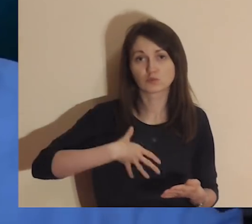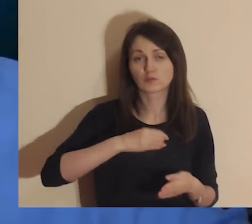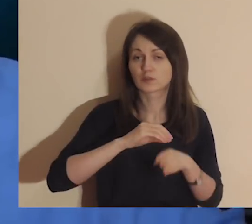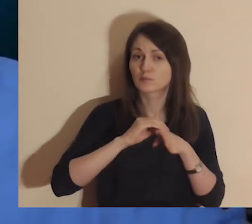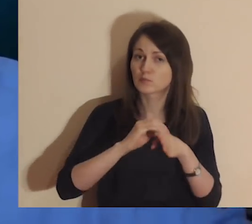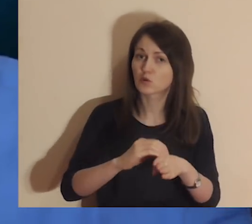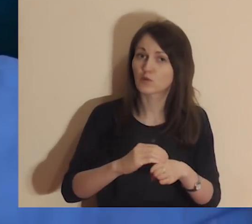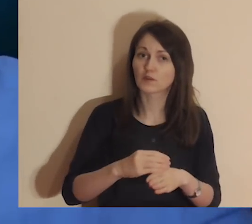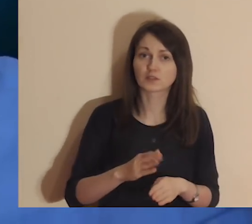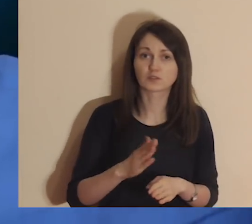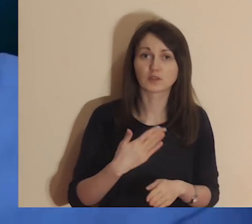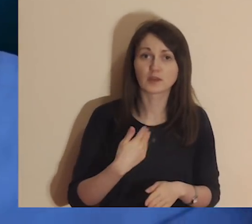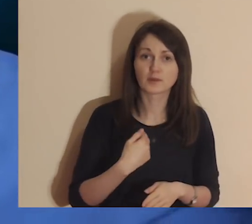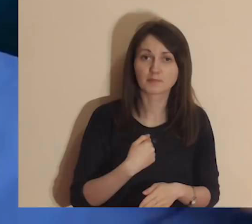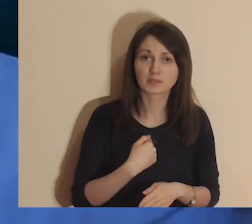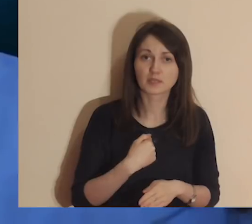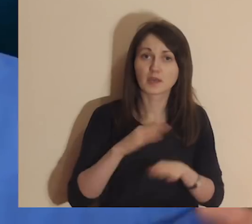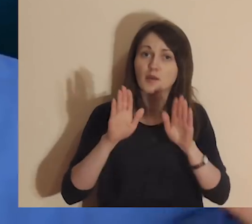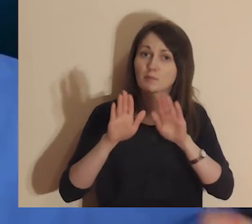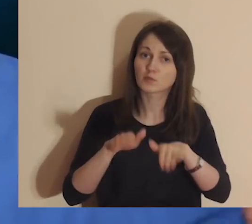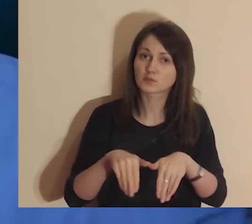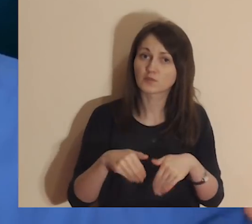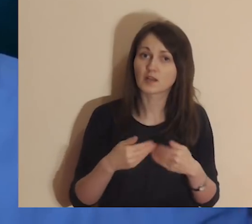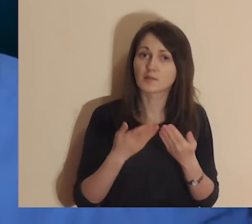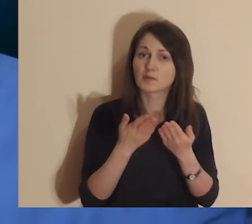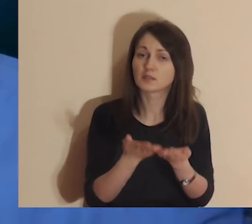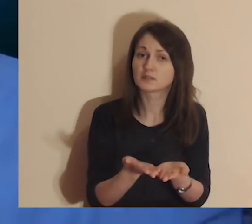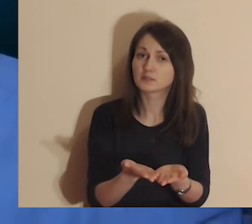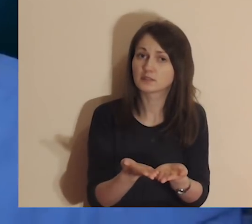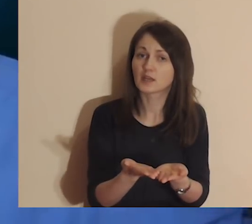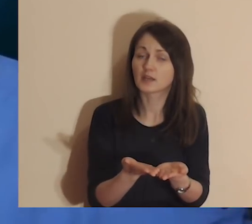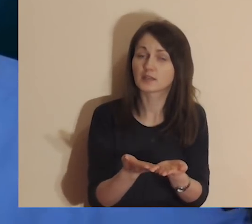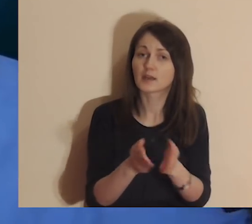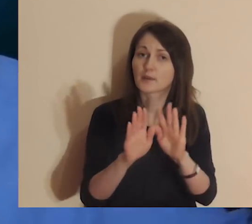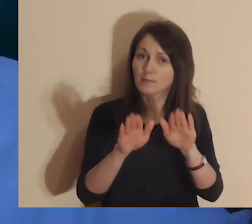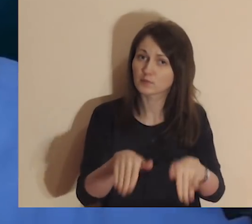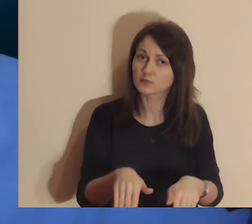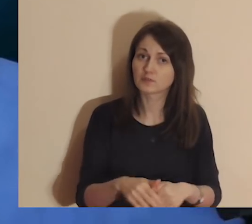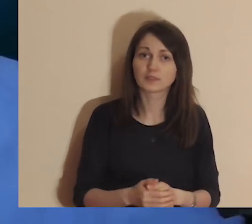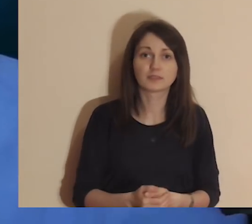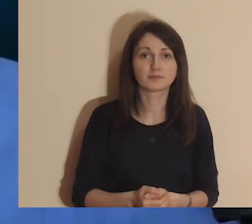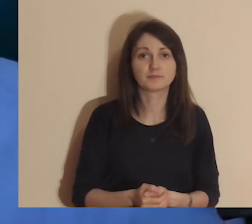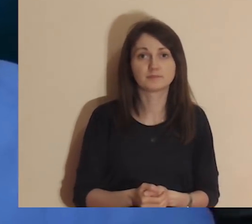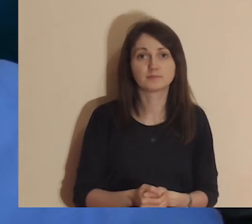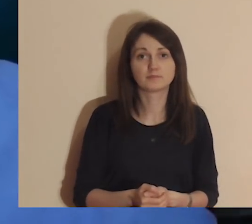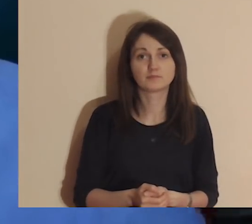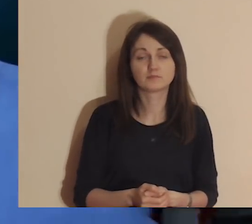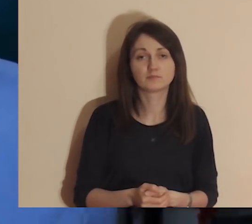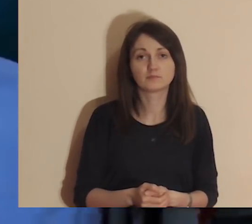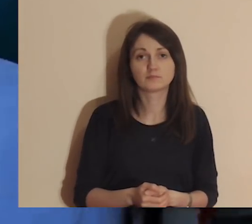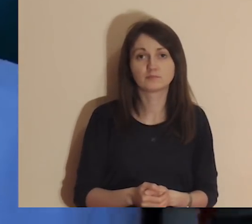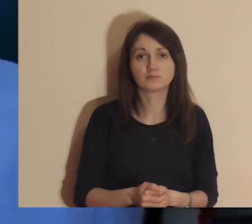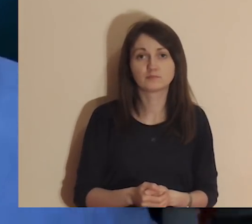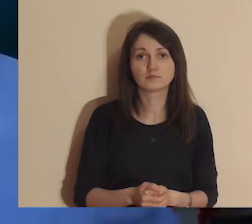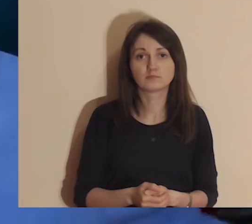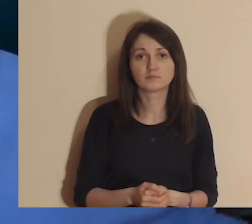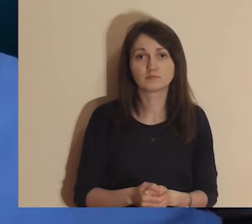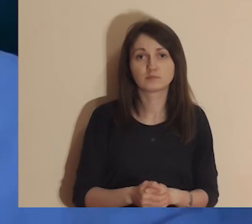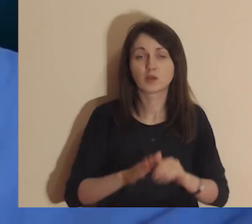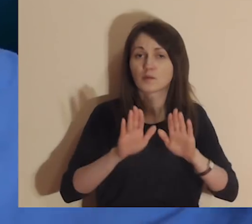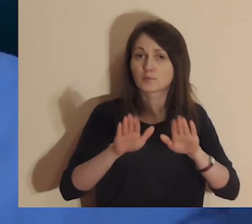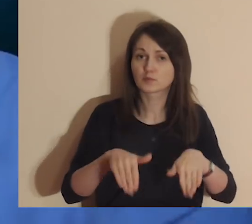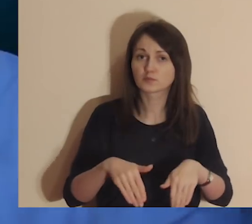Święty, poprowadź mnie. Pozwalam, żeby po prostu Duch poprowadził to wszystko, co jest we mnie, i daję mu dużą taką lekkość. Dzisiaj zróbmy tak,